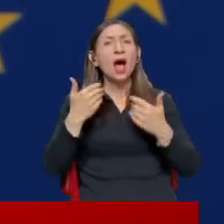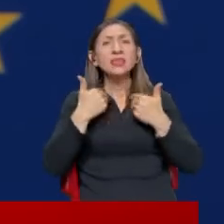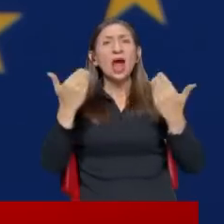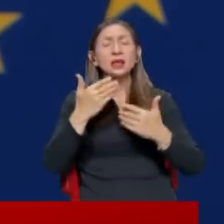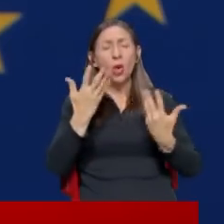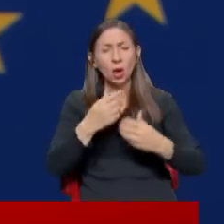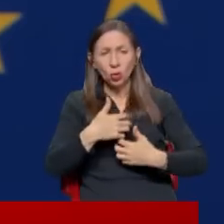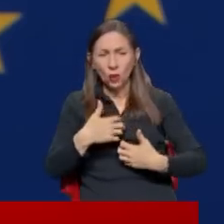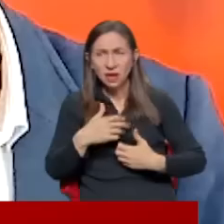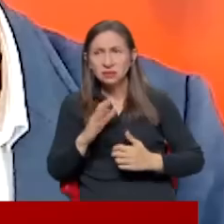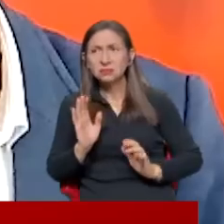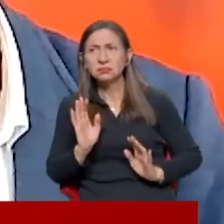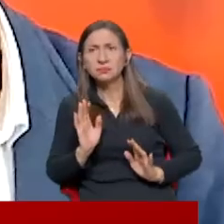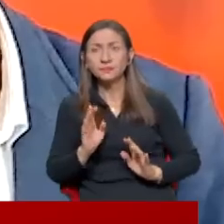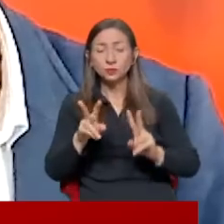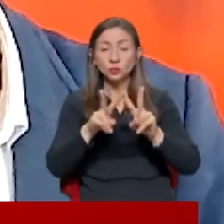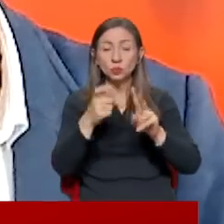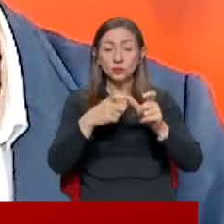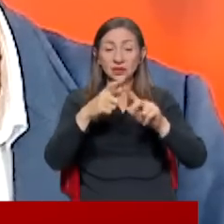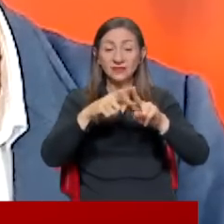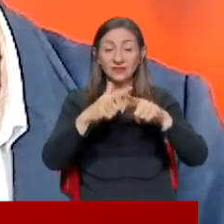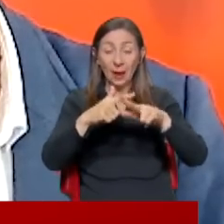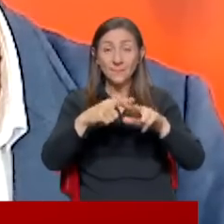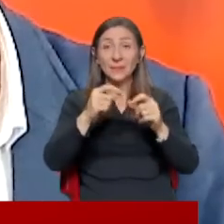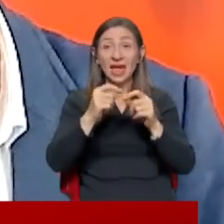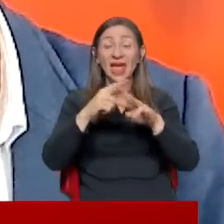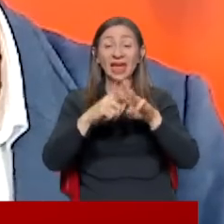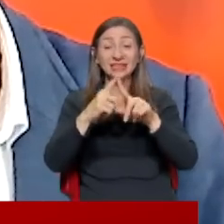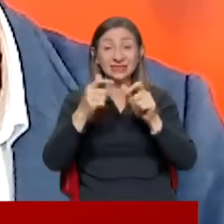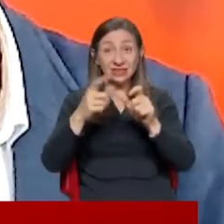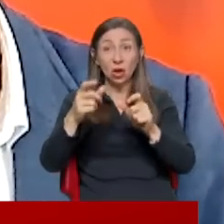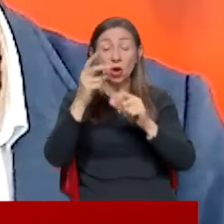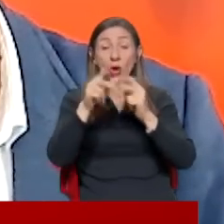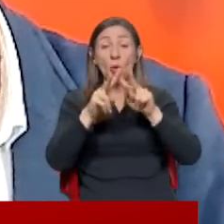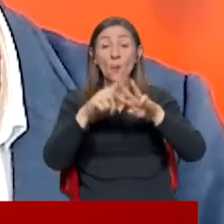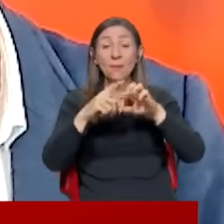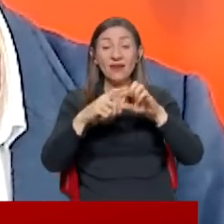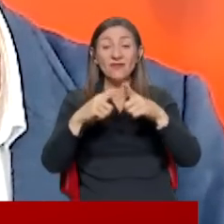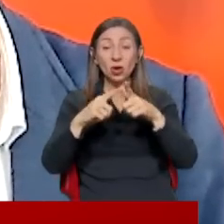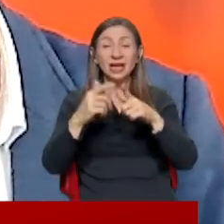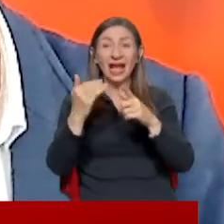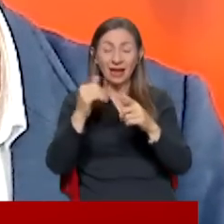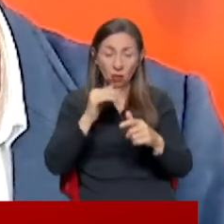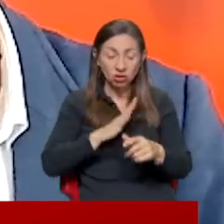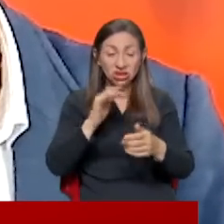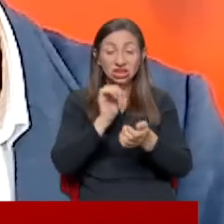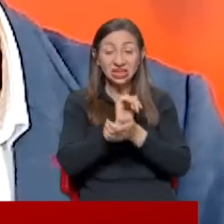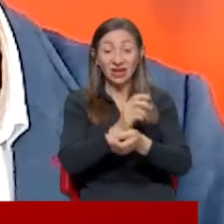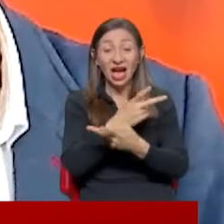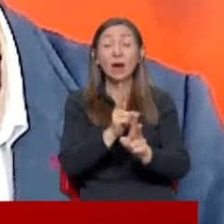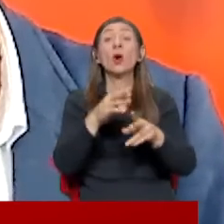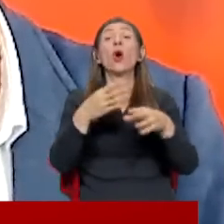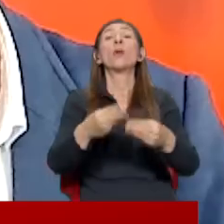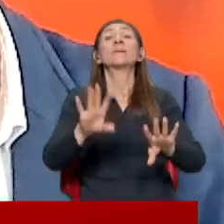de sarsacaktır. Mustafa Balbay, Enis Berberoğlu kararı var, Ömer Faruk Ergerlioğlu kararı var ve cezaevinden serbest